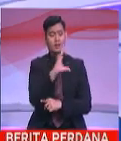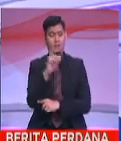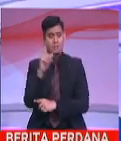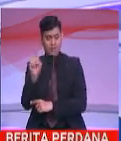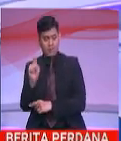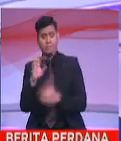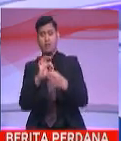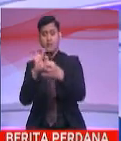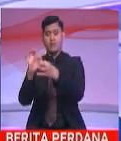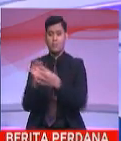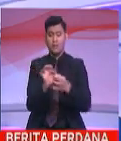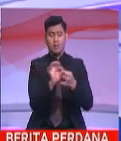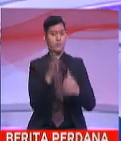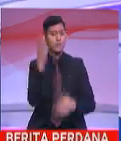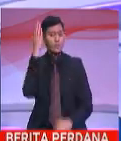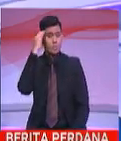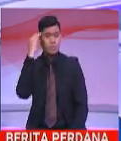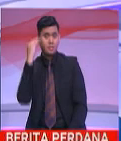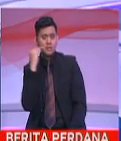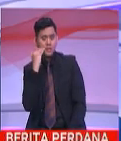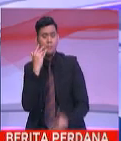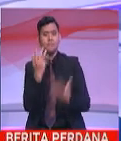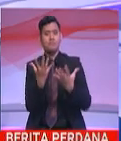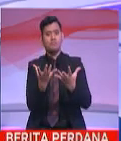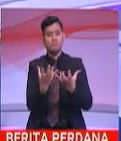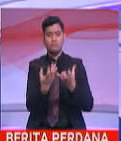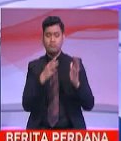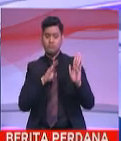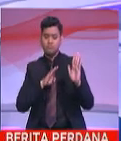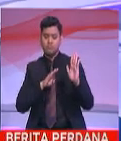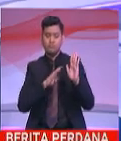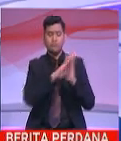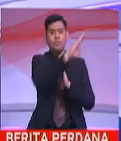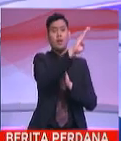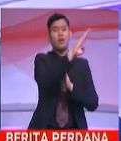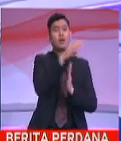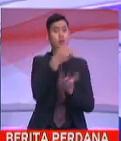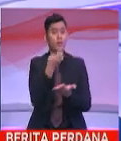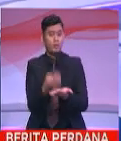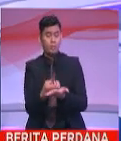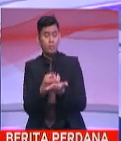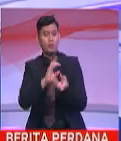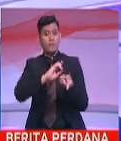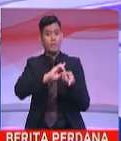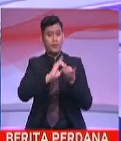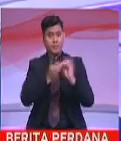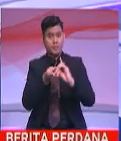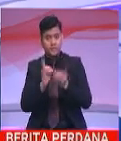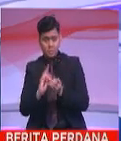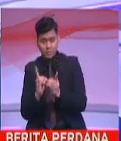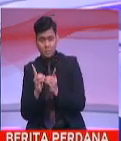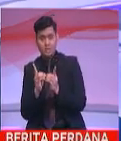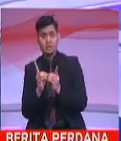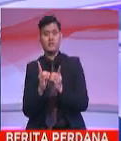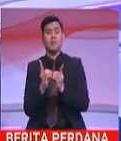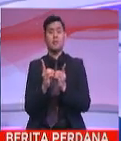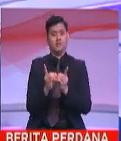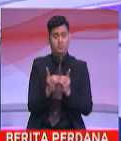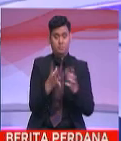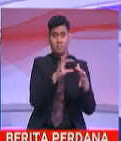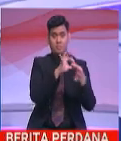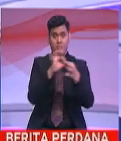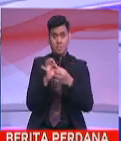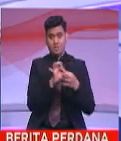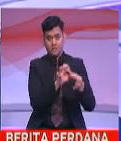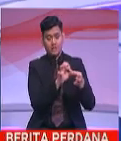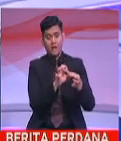Selatan. Ia bagi merancakkan perkembangan ekonomi digital di rantau ini. Perdana Menteri berkata kerjasama antara Korea Selatan dan